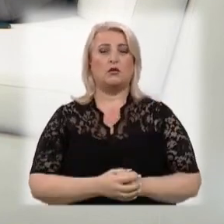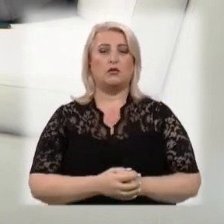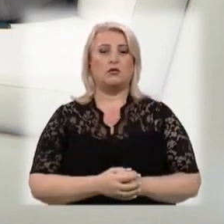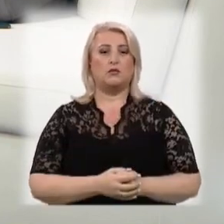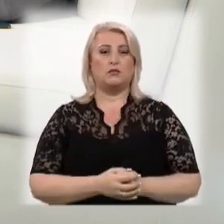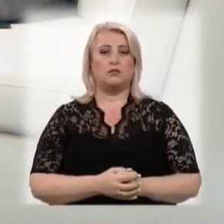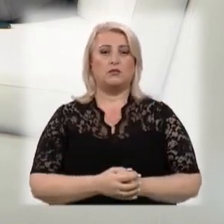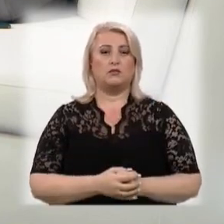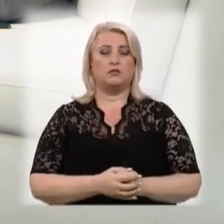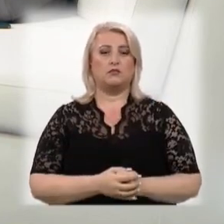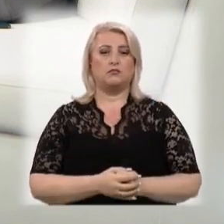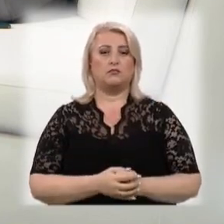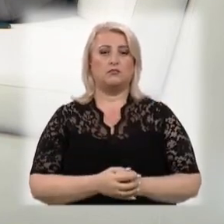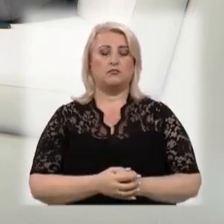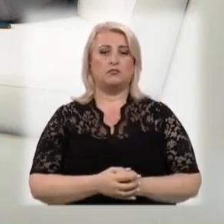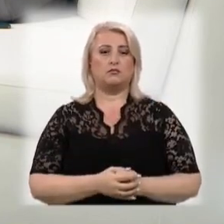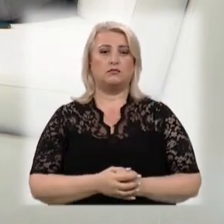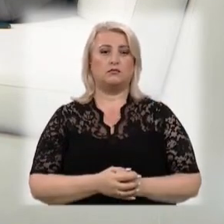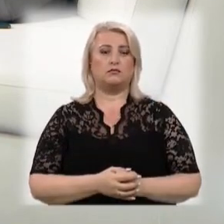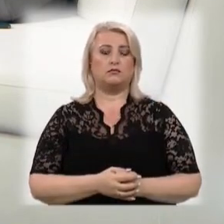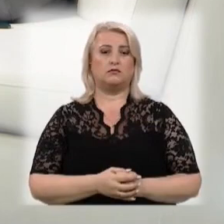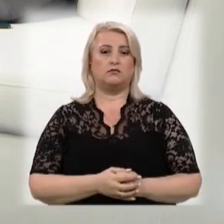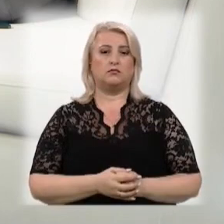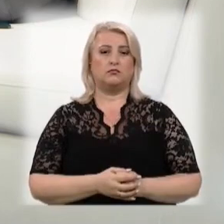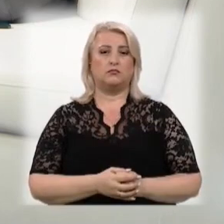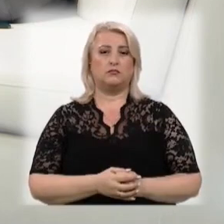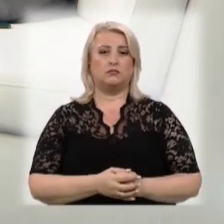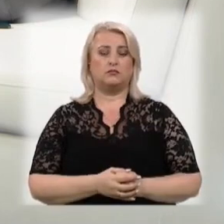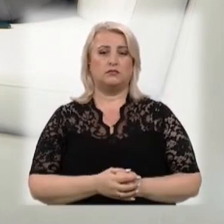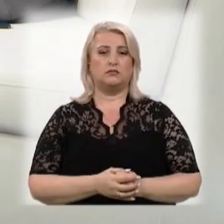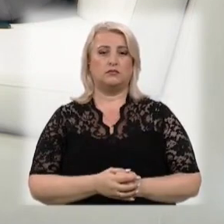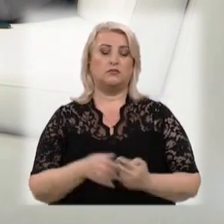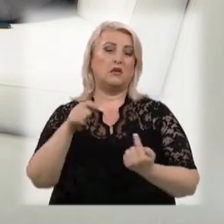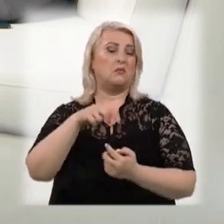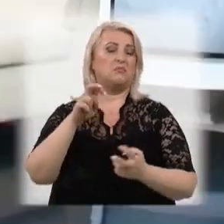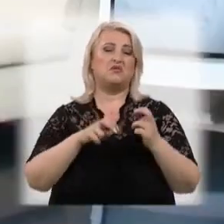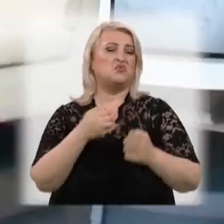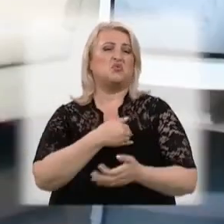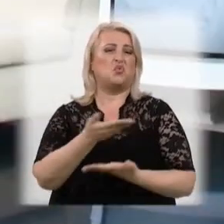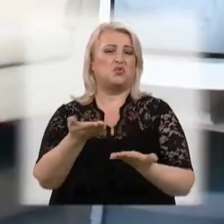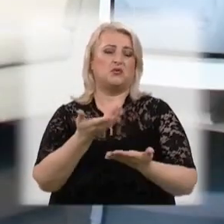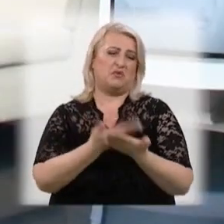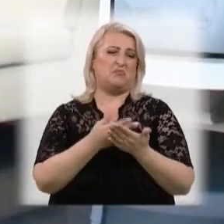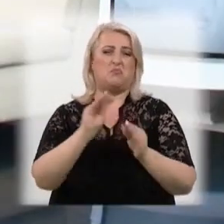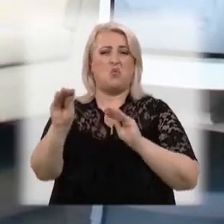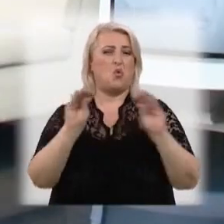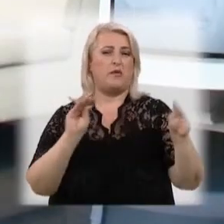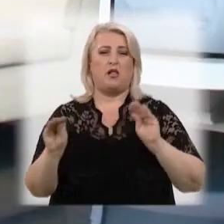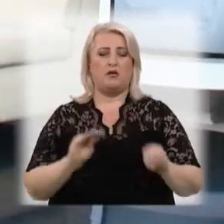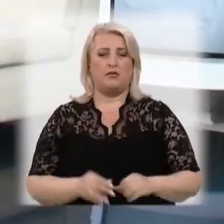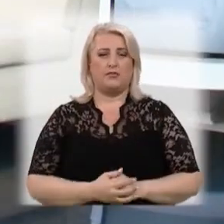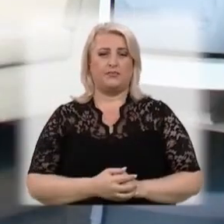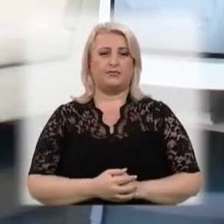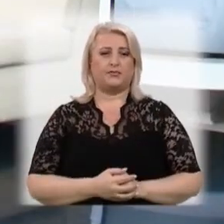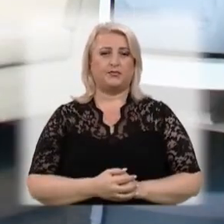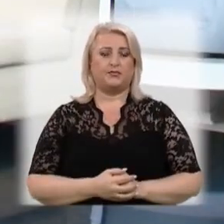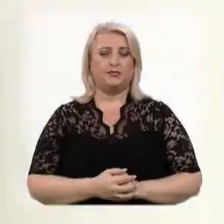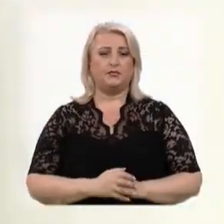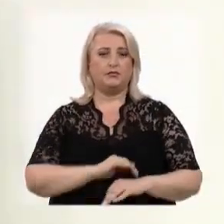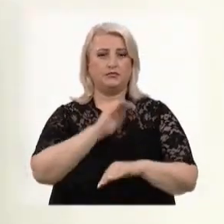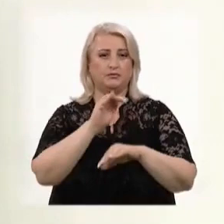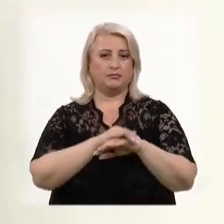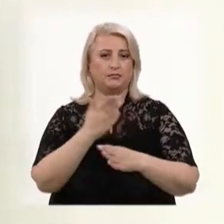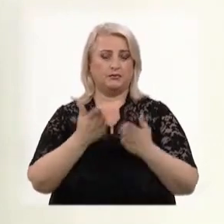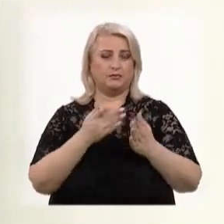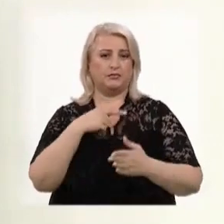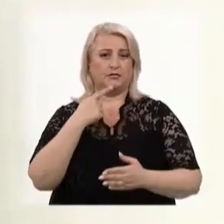o industrie Nu știu industria ce vrei tu eu ea ma Billa de facto dacă